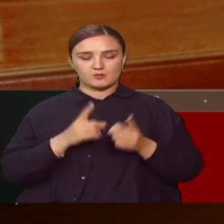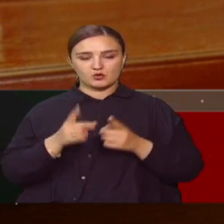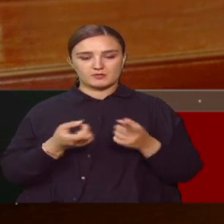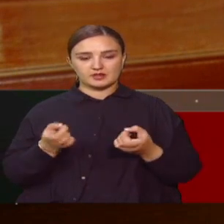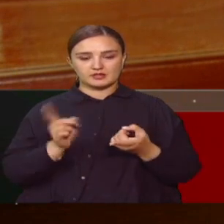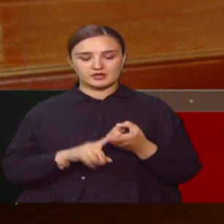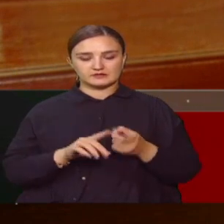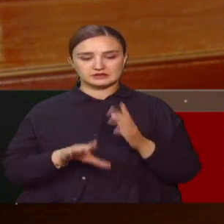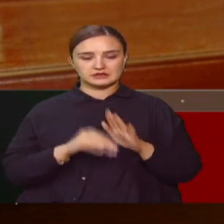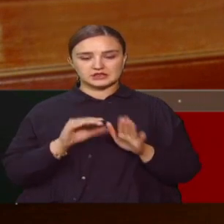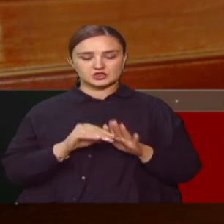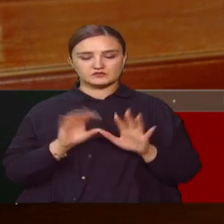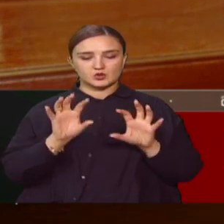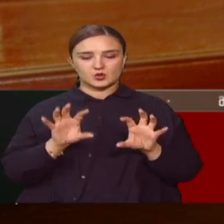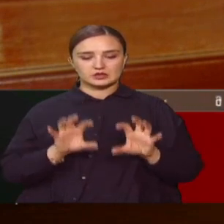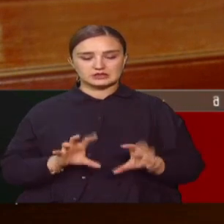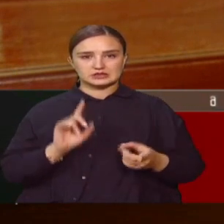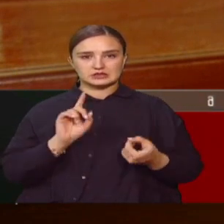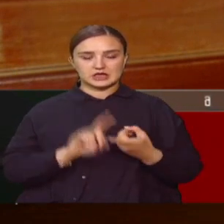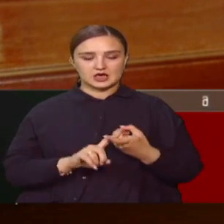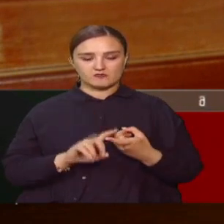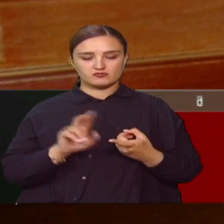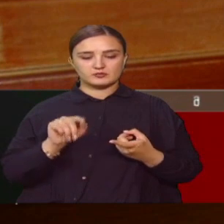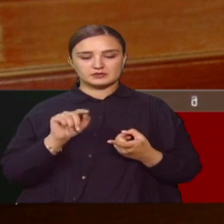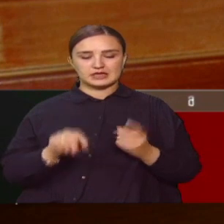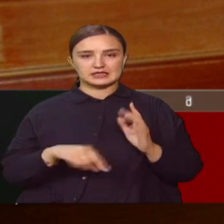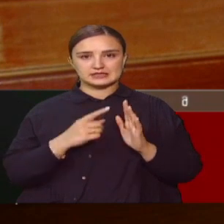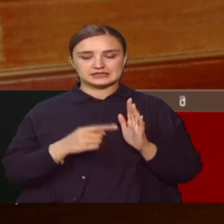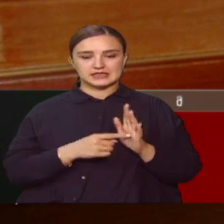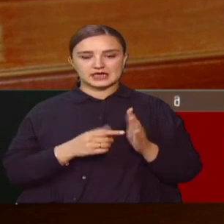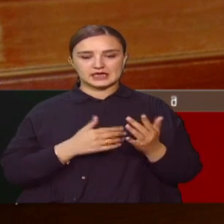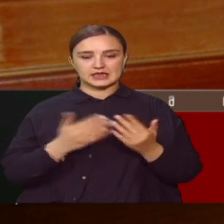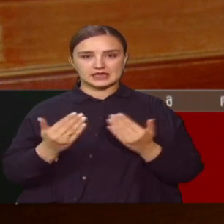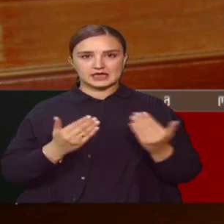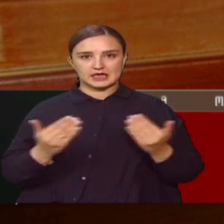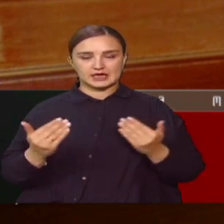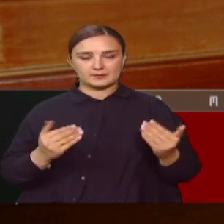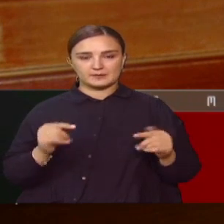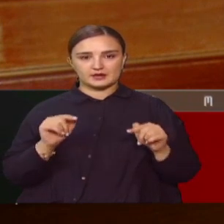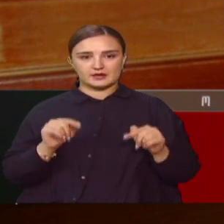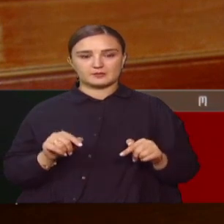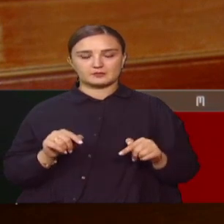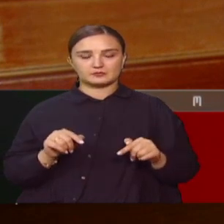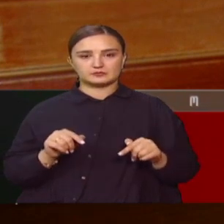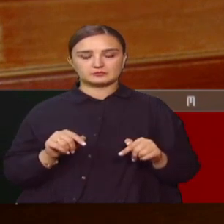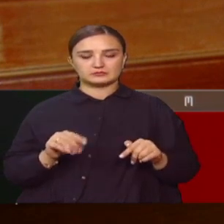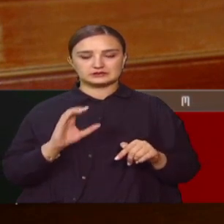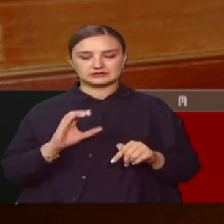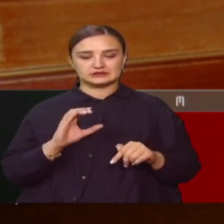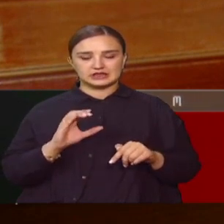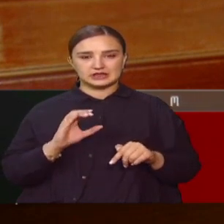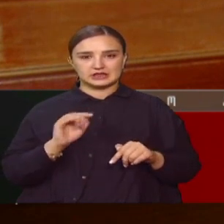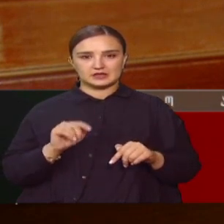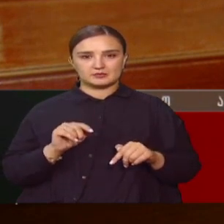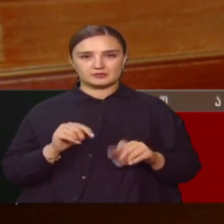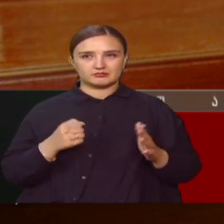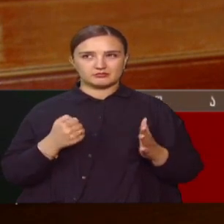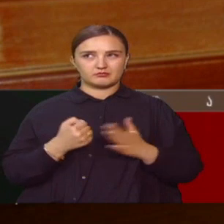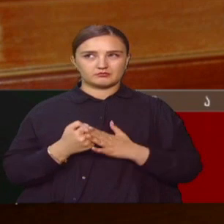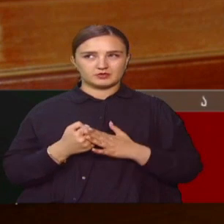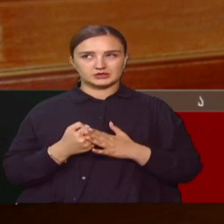დაკავშირებით, საარჩევნო კოდექსთან დაკავშირებით და აქაც საკითხები აი ამ სექტემბერი